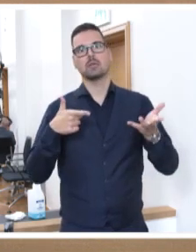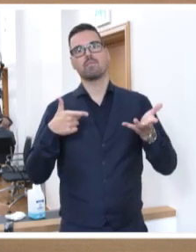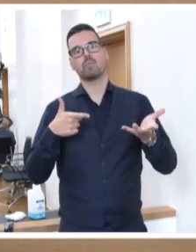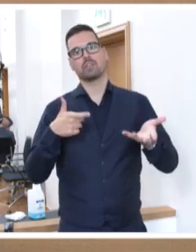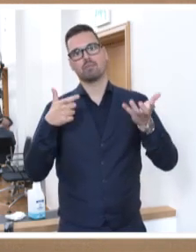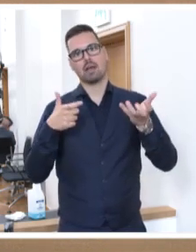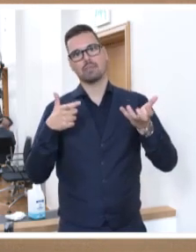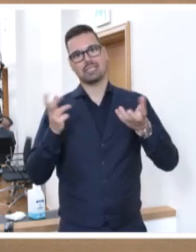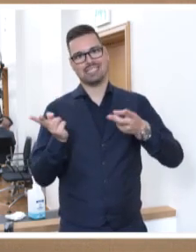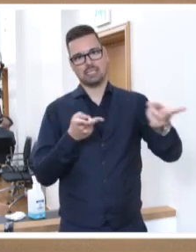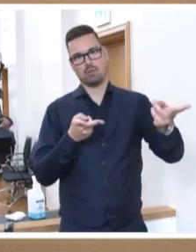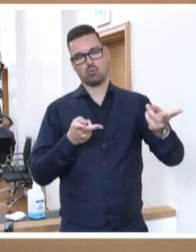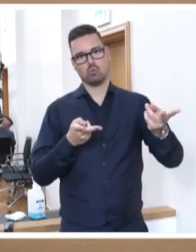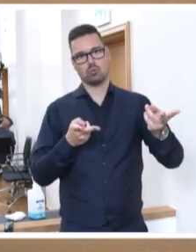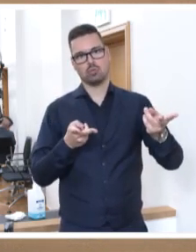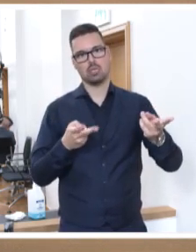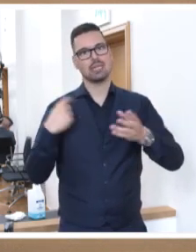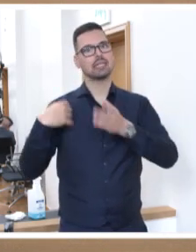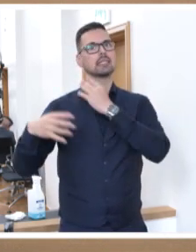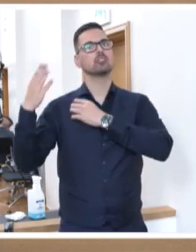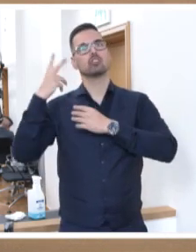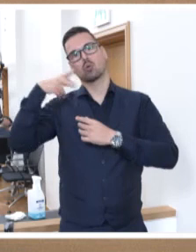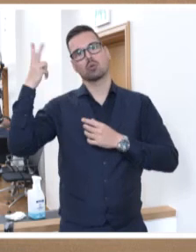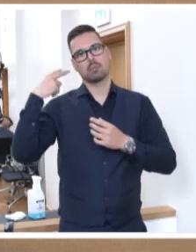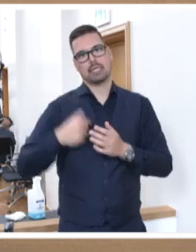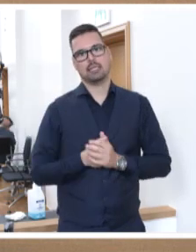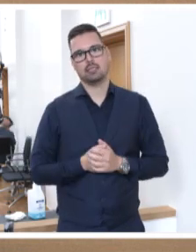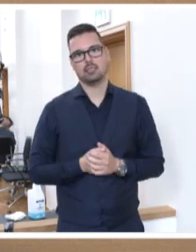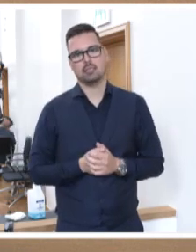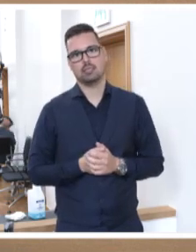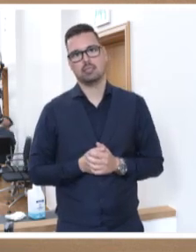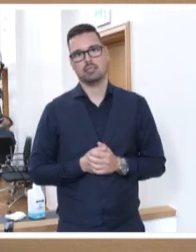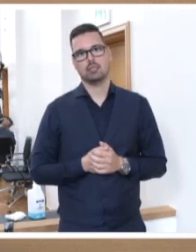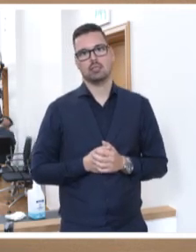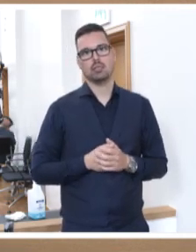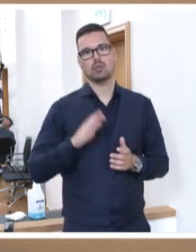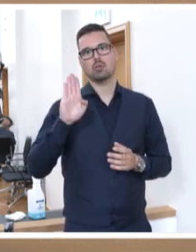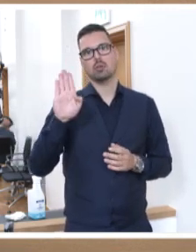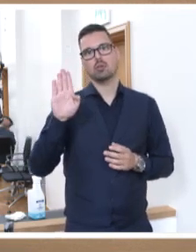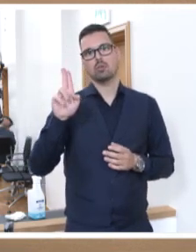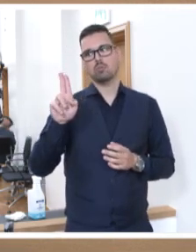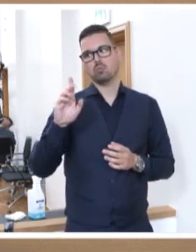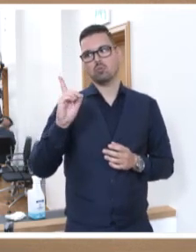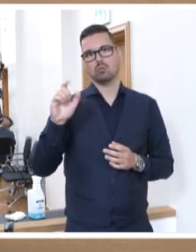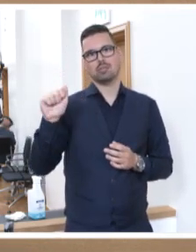in die Ukraine einen kleinen geschichtlichen Rückblick. Im Budapester Memorandum